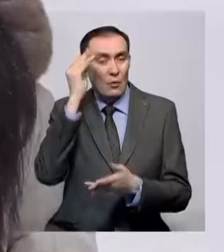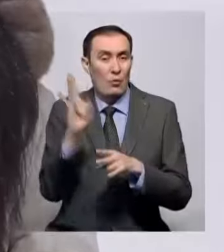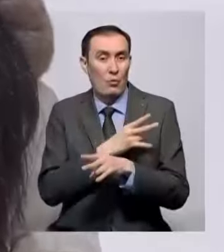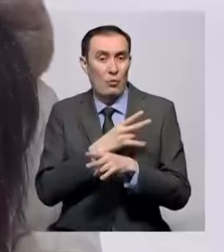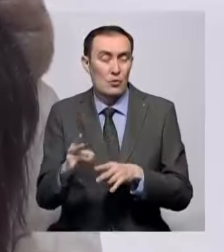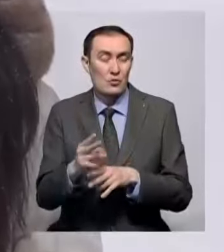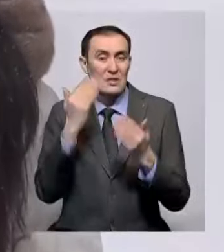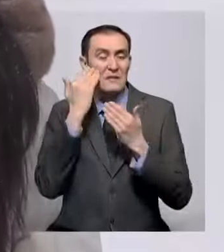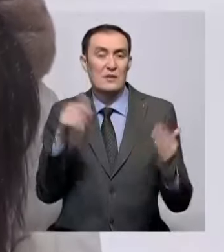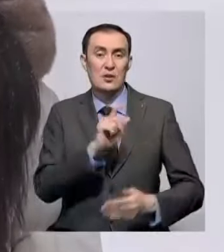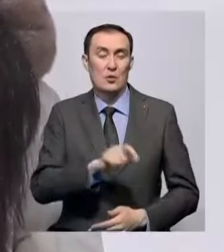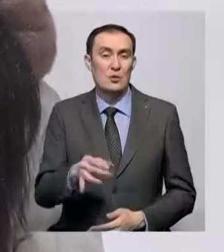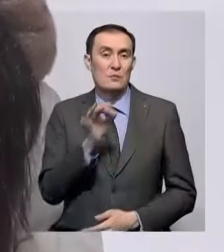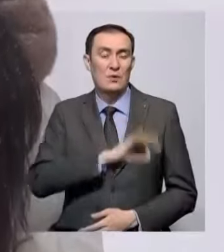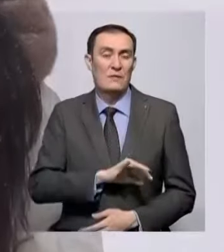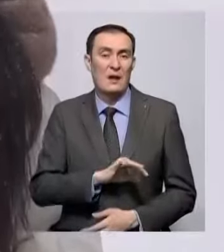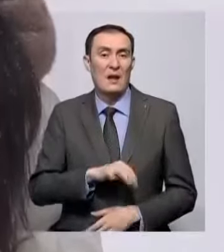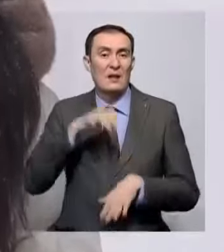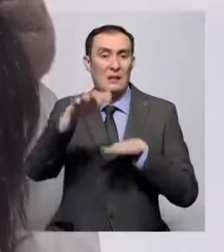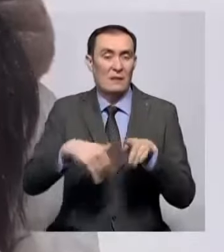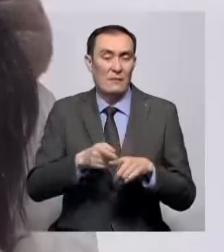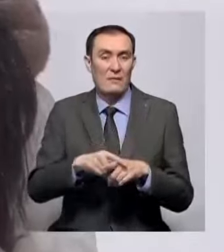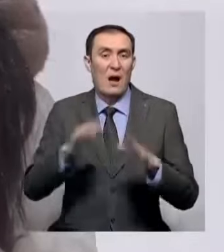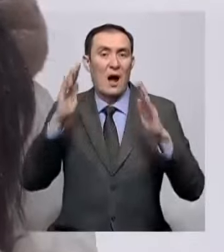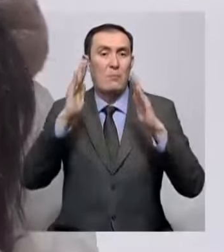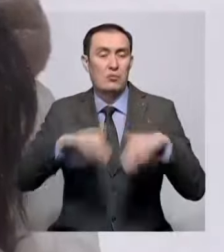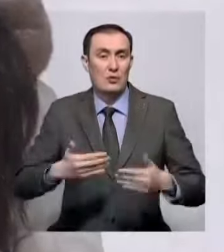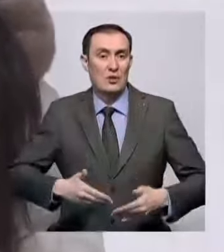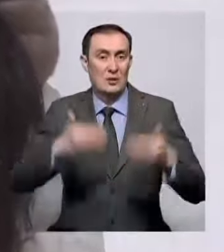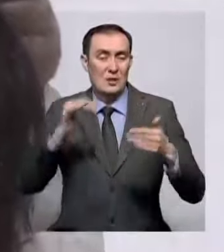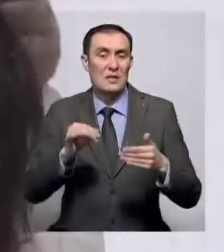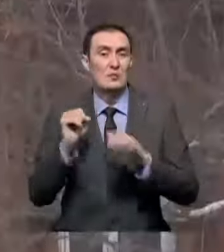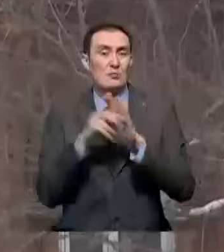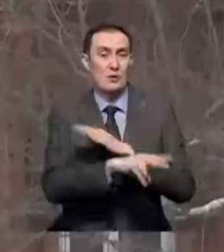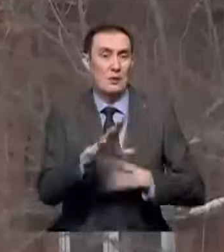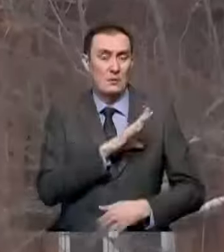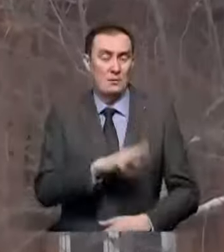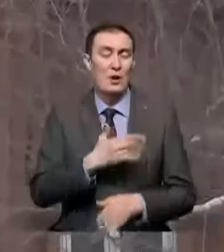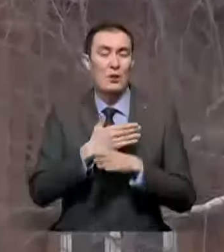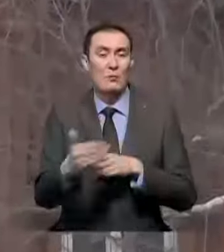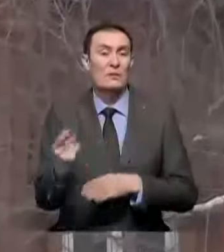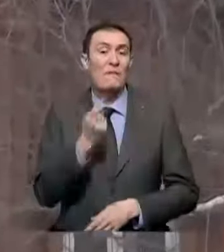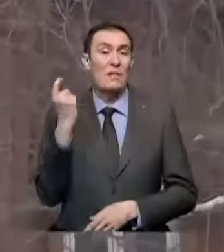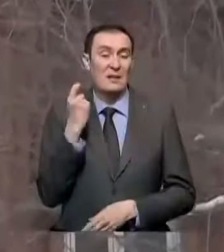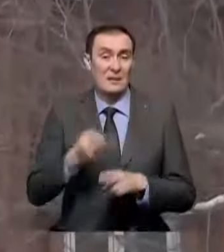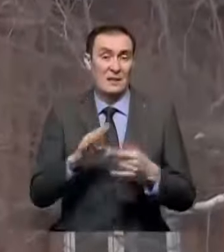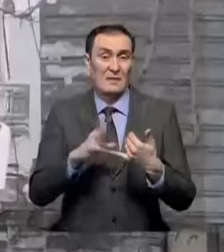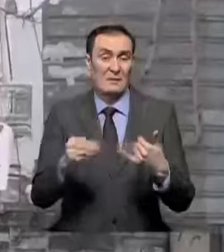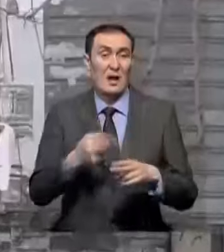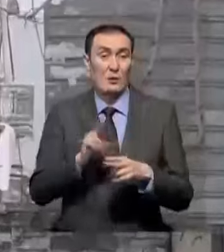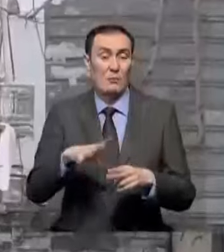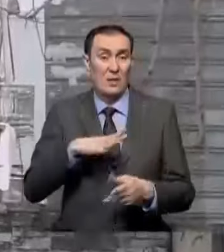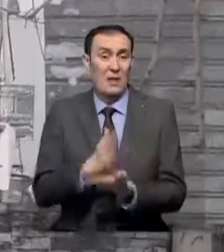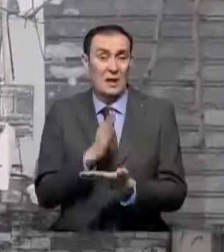покровом ночи неизвестные лица с помощью тяжелой техники обрушили часть строения и сбежали. Позже владелец земельного участка, на котором